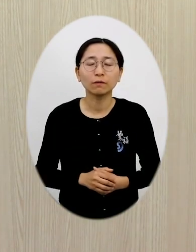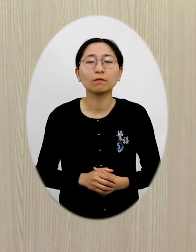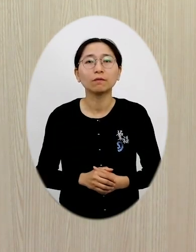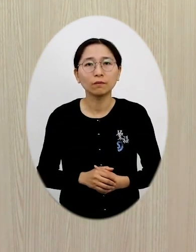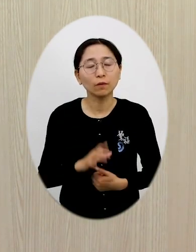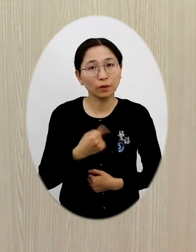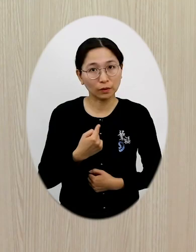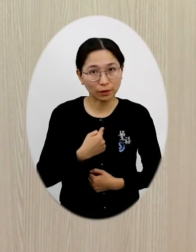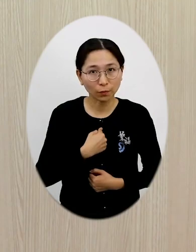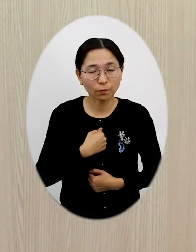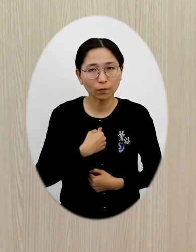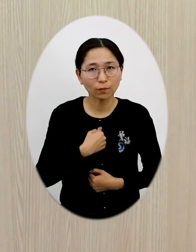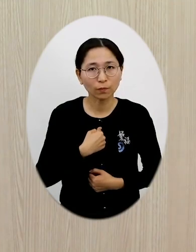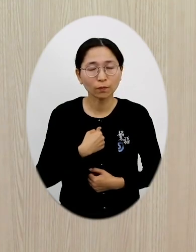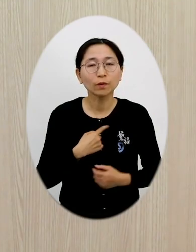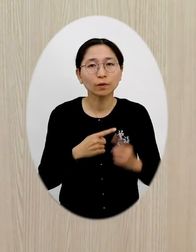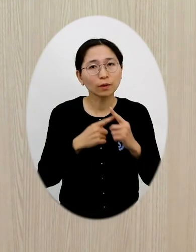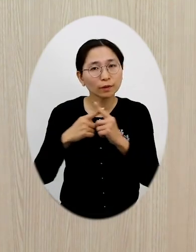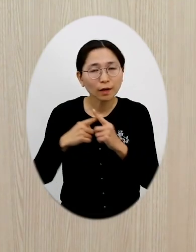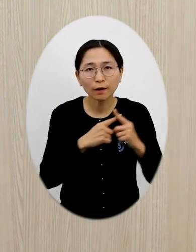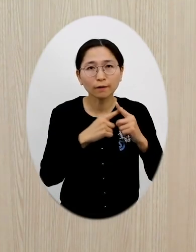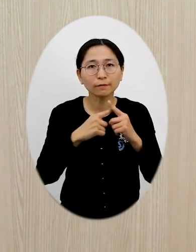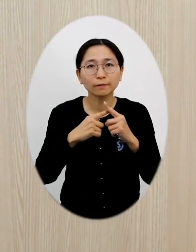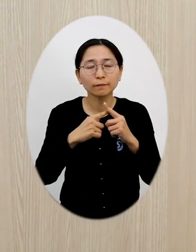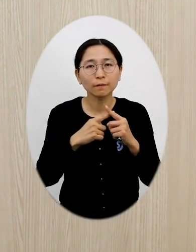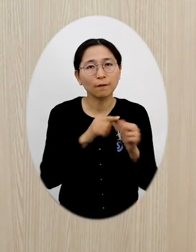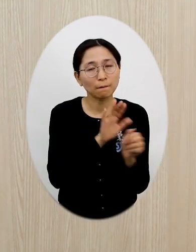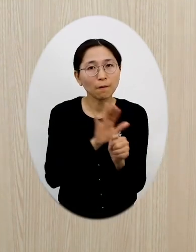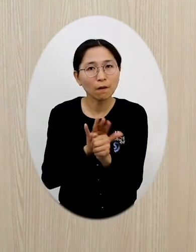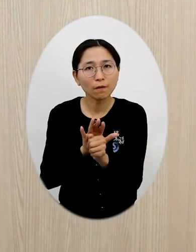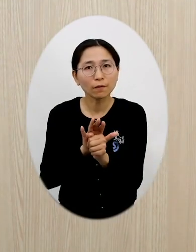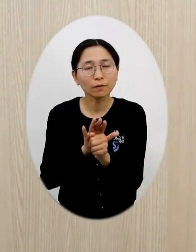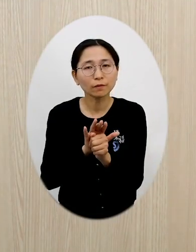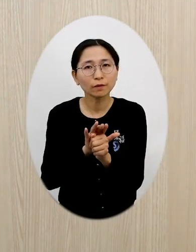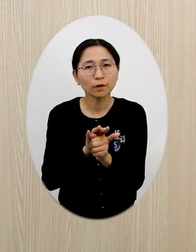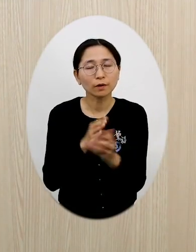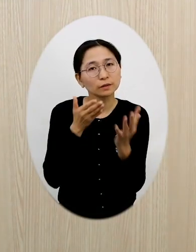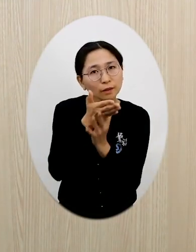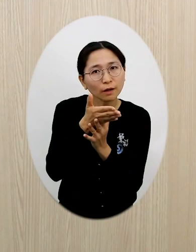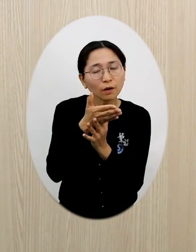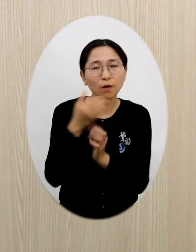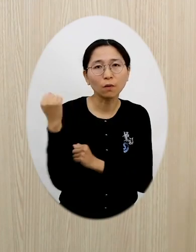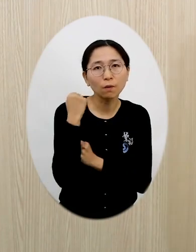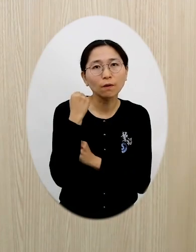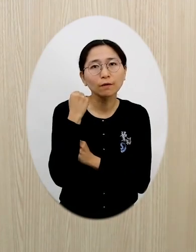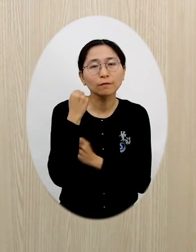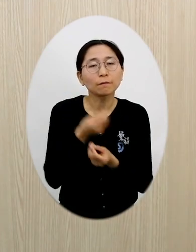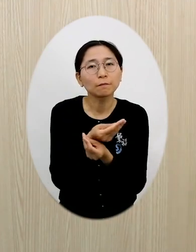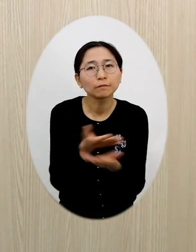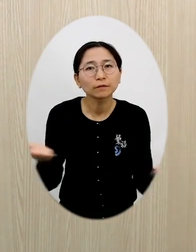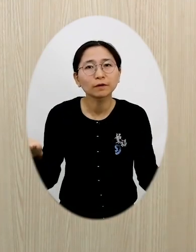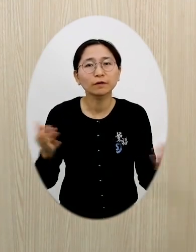人。 哦， 系呢、这个是要。有需要的人 哦， 帮他们积极努